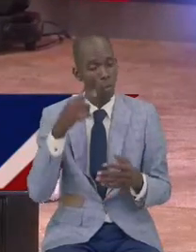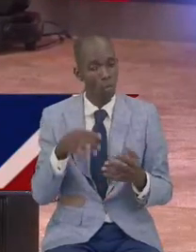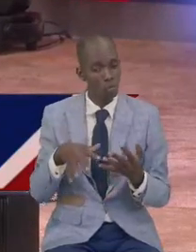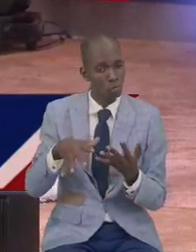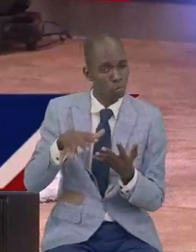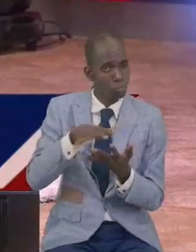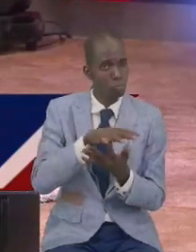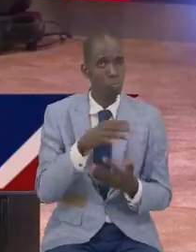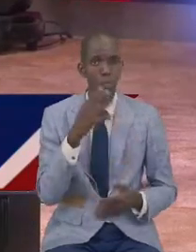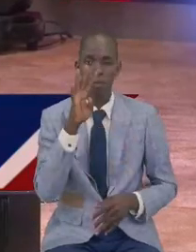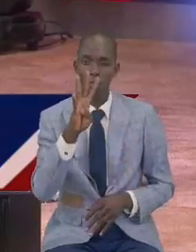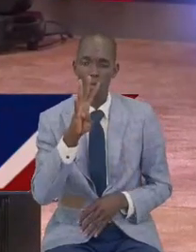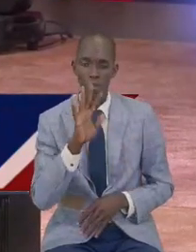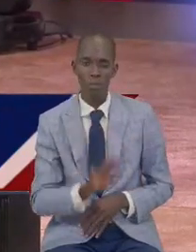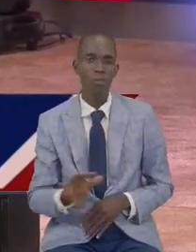Daniel 1, 17.